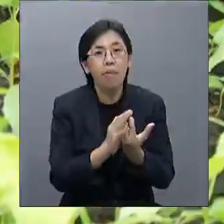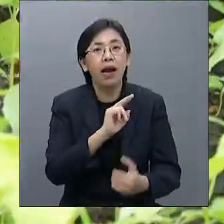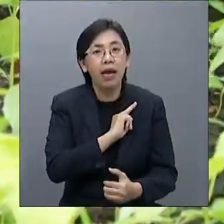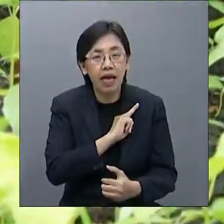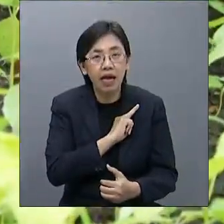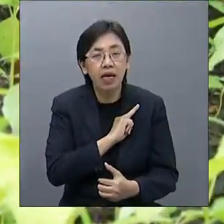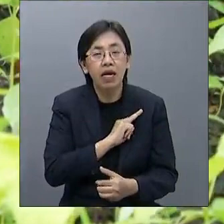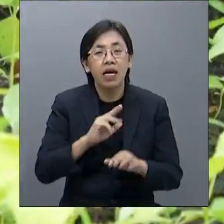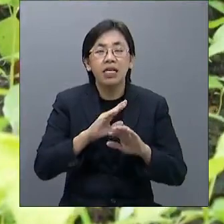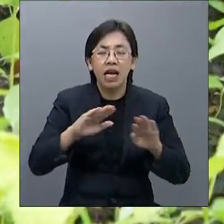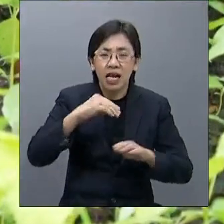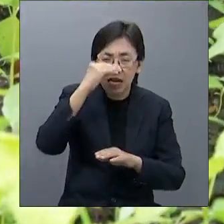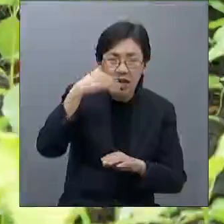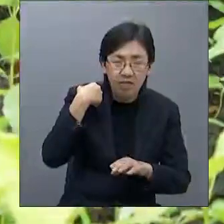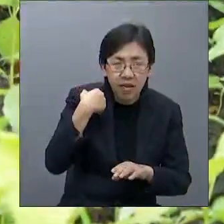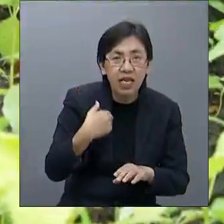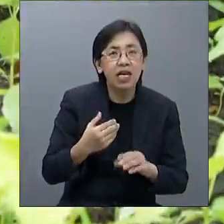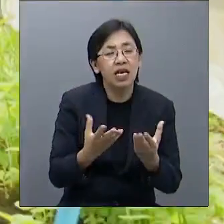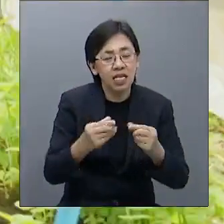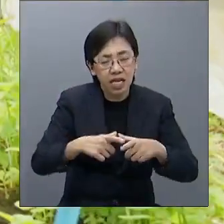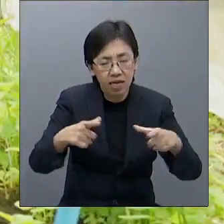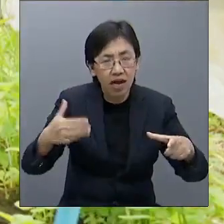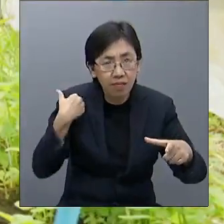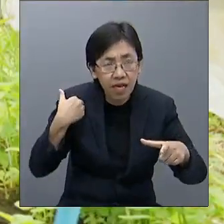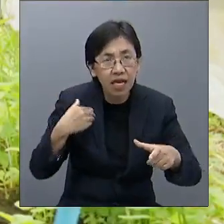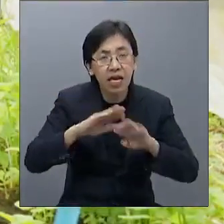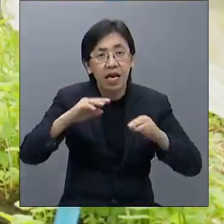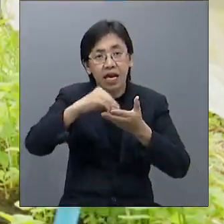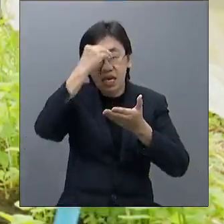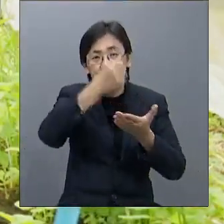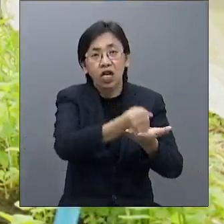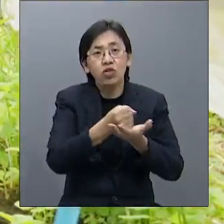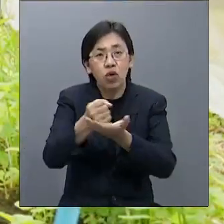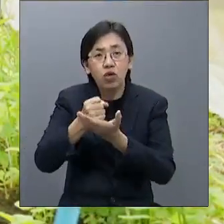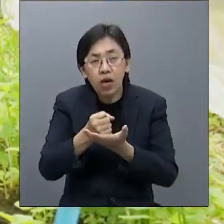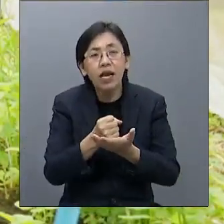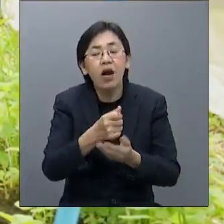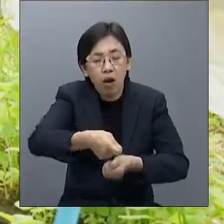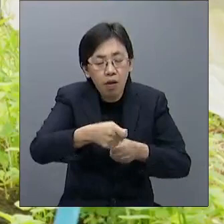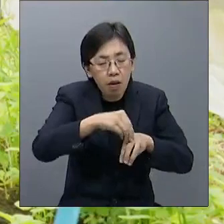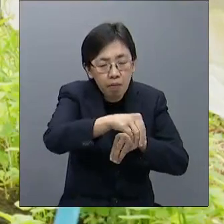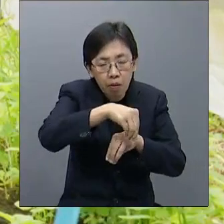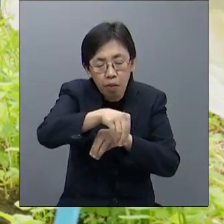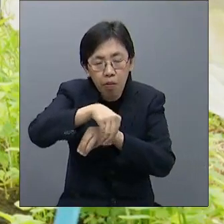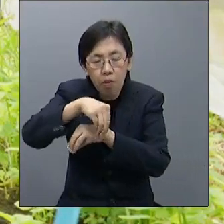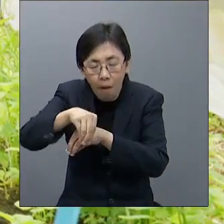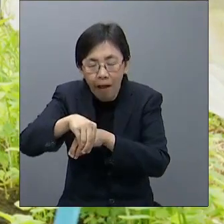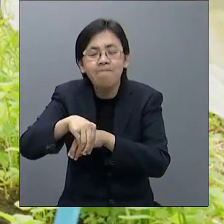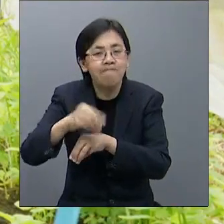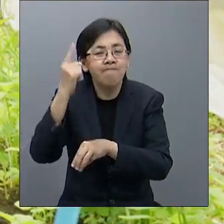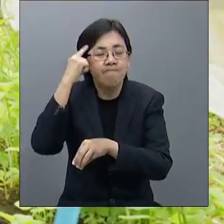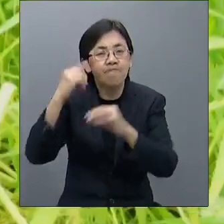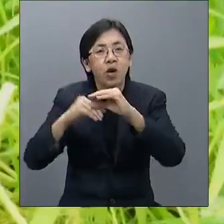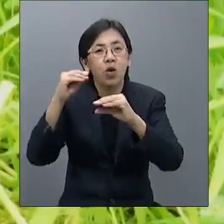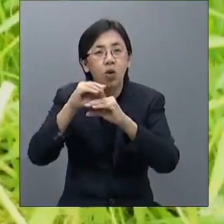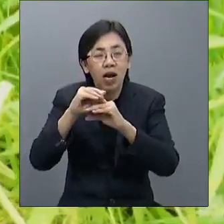ลังทั้งทรัพยากรนักเรียนที่เราจะช่วยเรานะครับเป็นกำลังในการพัฒนานะครับก็เลยคิดโครงการในเรื่องของ